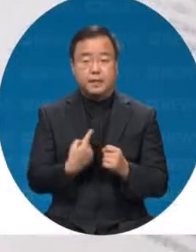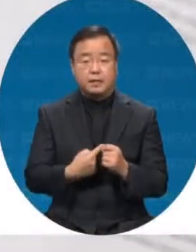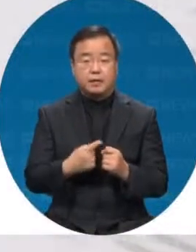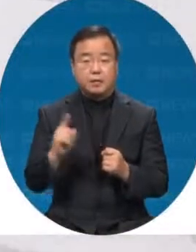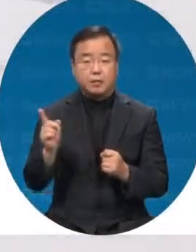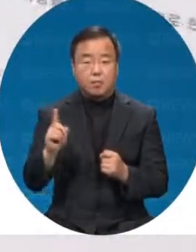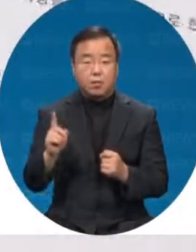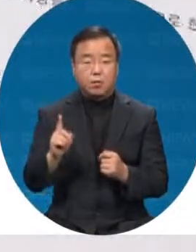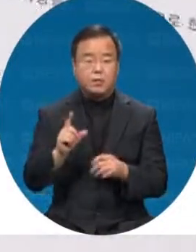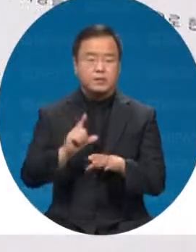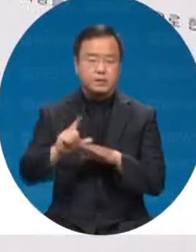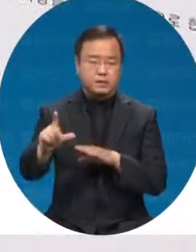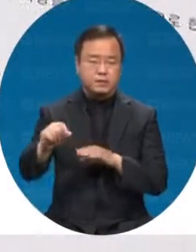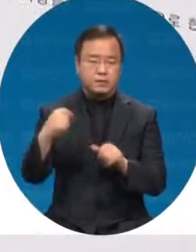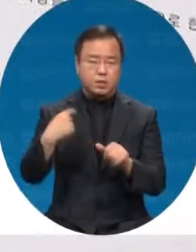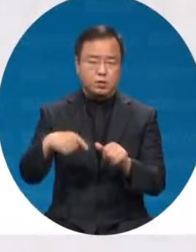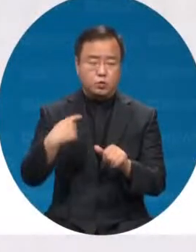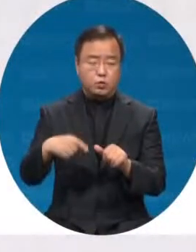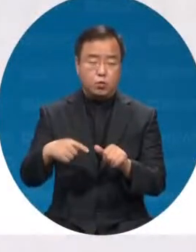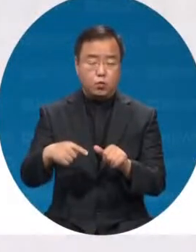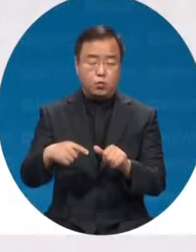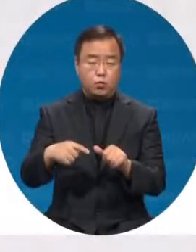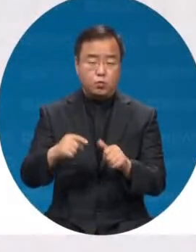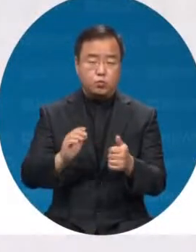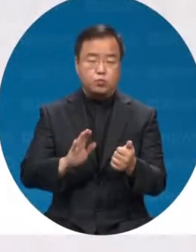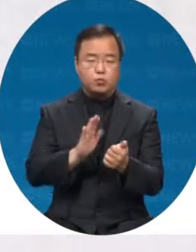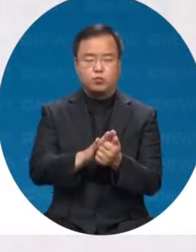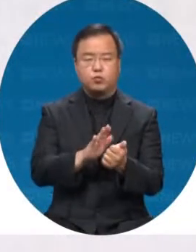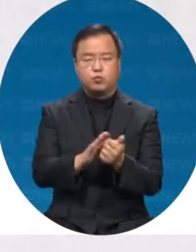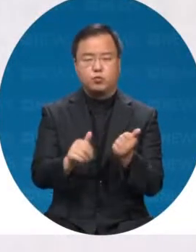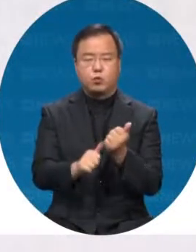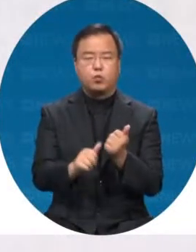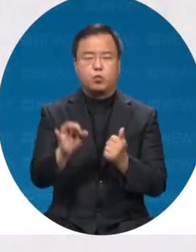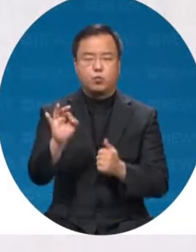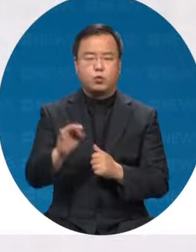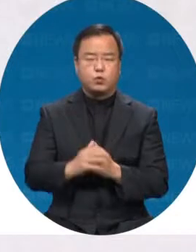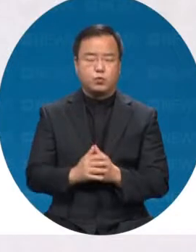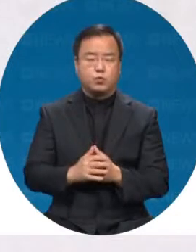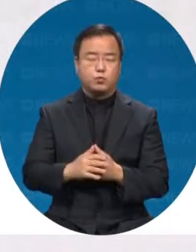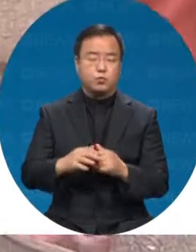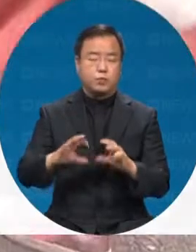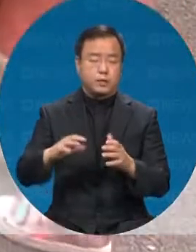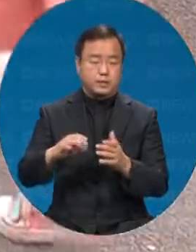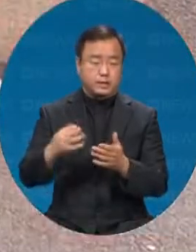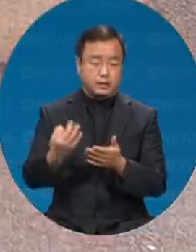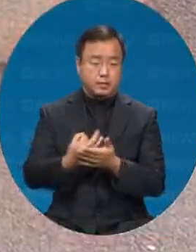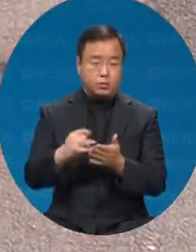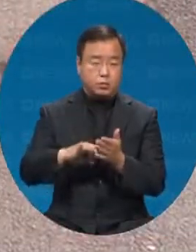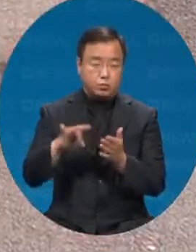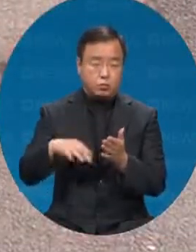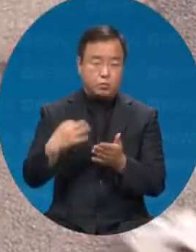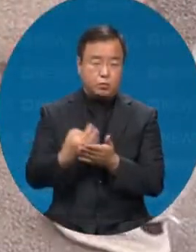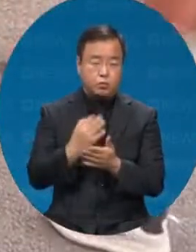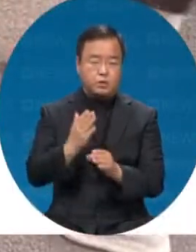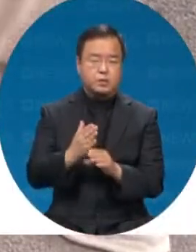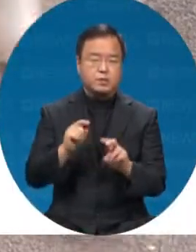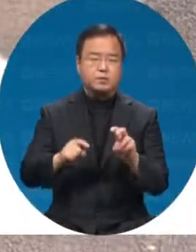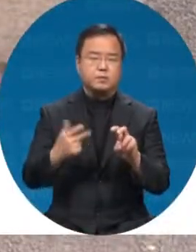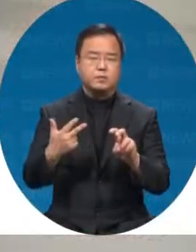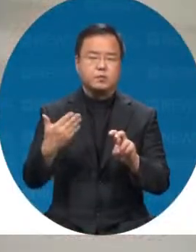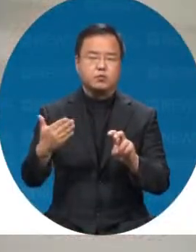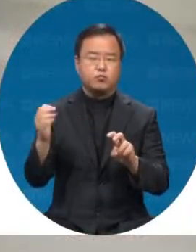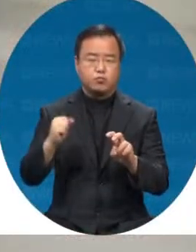갈등은 지방 교육재정 교부금 배분 문제 입니다 내국세 a 10.7 9% 가 배정되는 지방